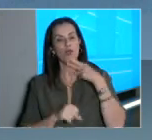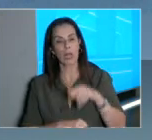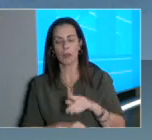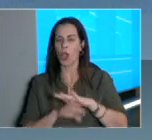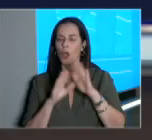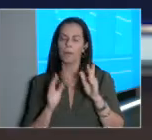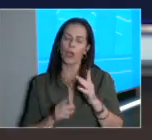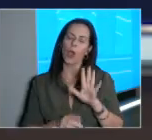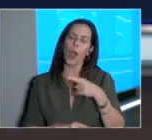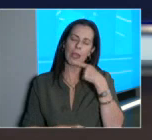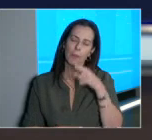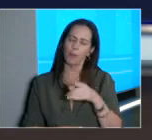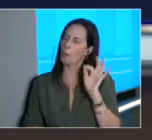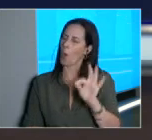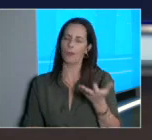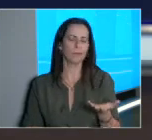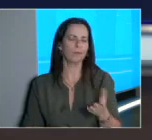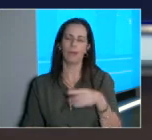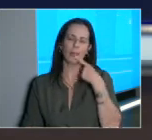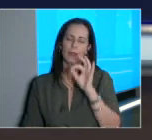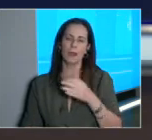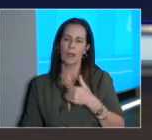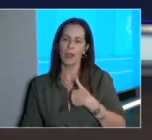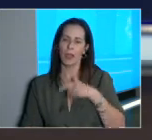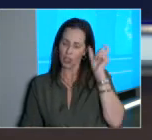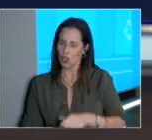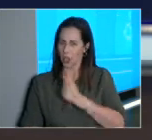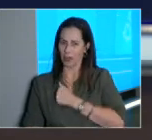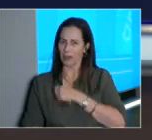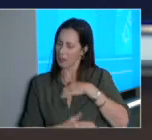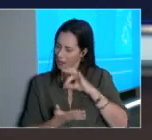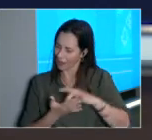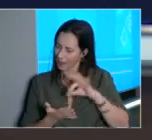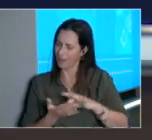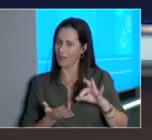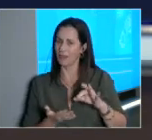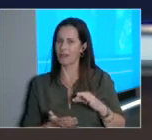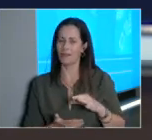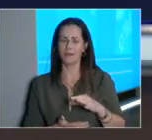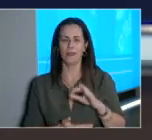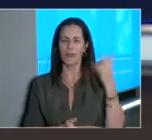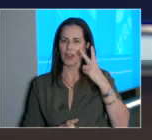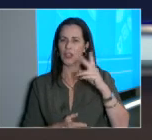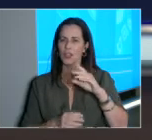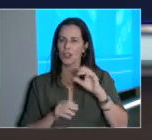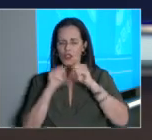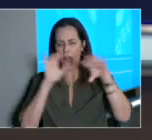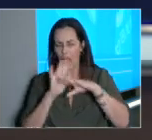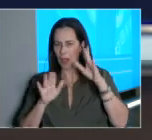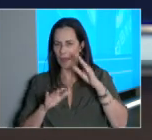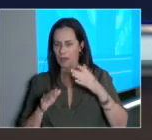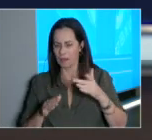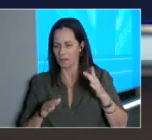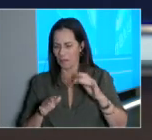כל הדברים, הדיבורים האלה מזיקים, עצם הדיבורים האלה. אני איש הלכה, אני גם כתבתי אגב בתחום הלכה. ודאי שהלכה מעניינת אותי, היא